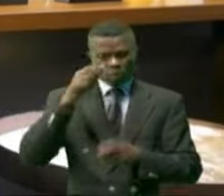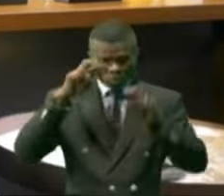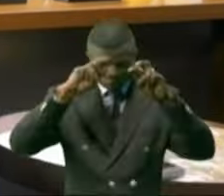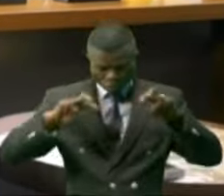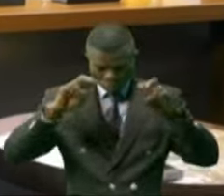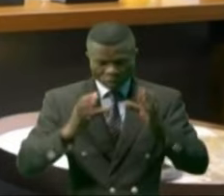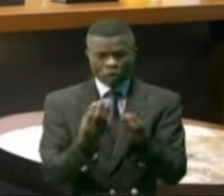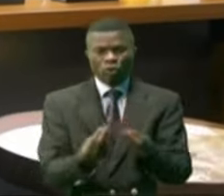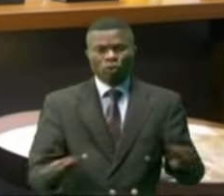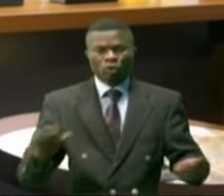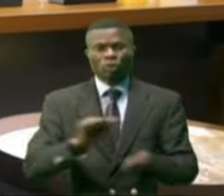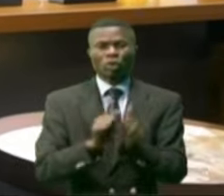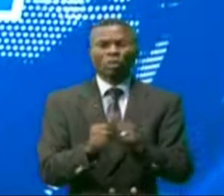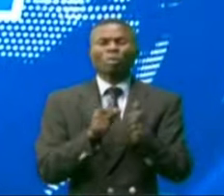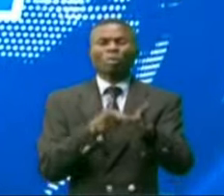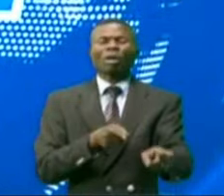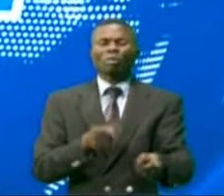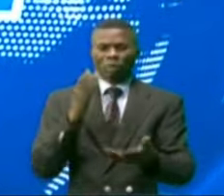des solutions.